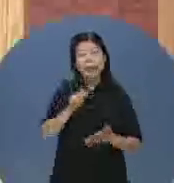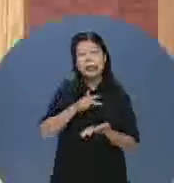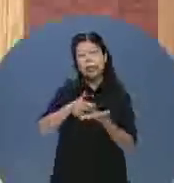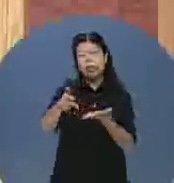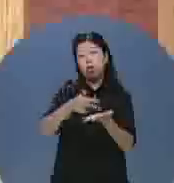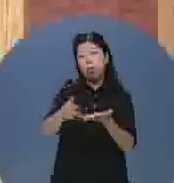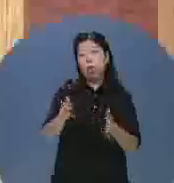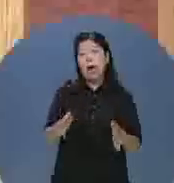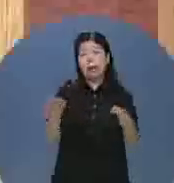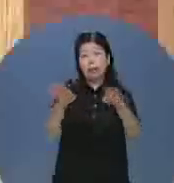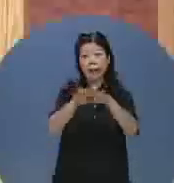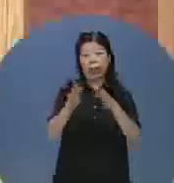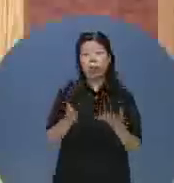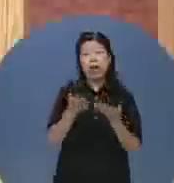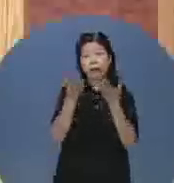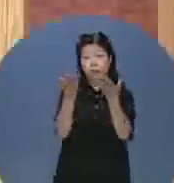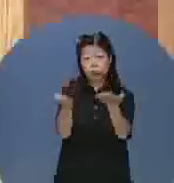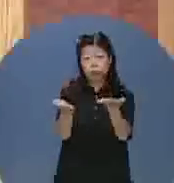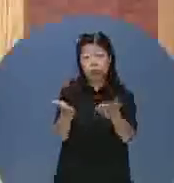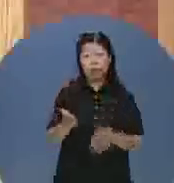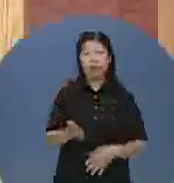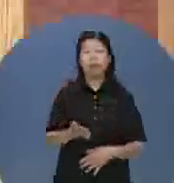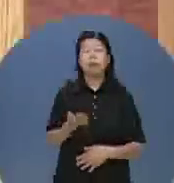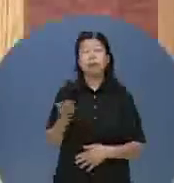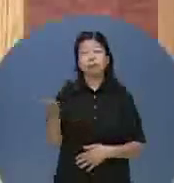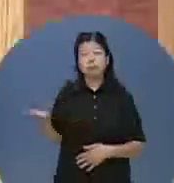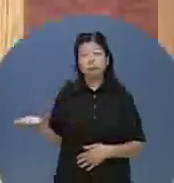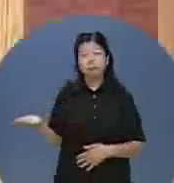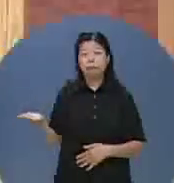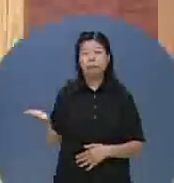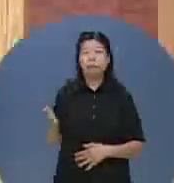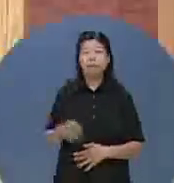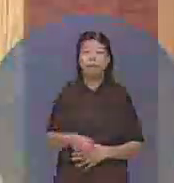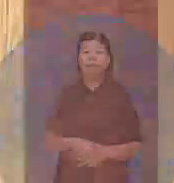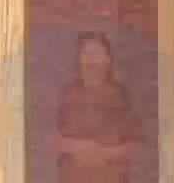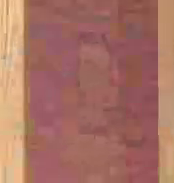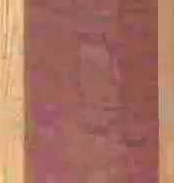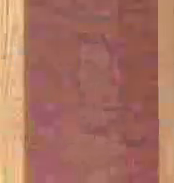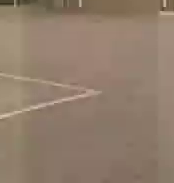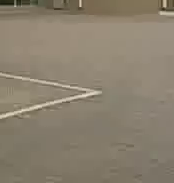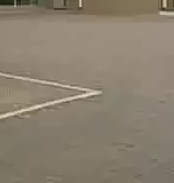ということです。では続いての話題です。